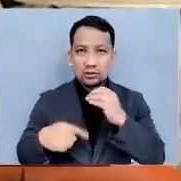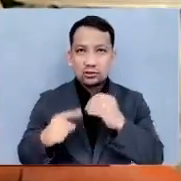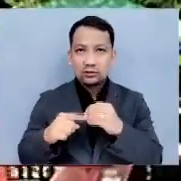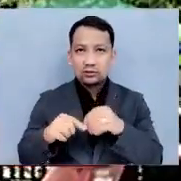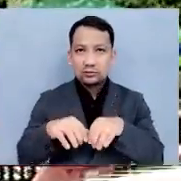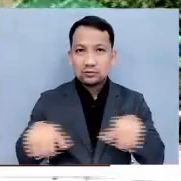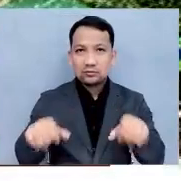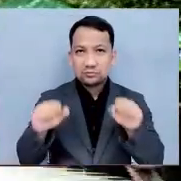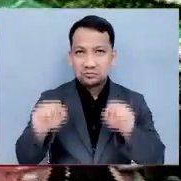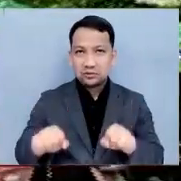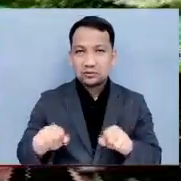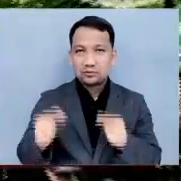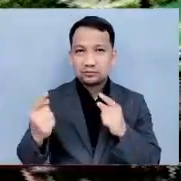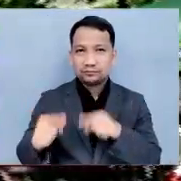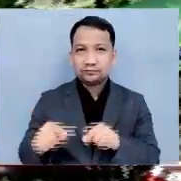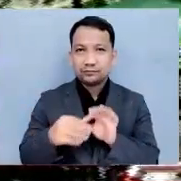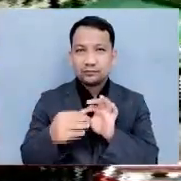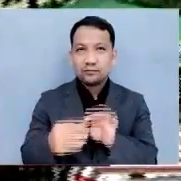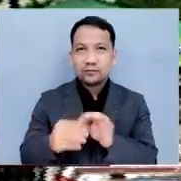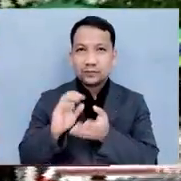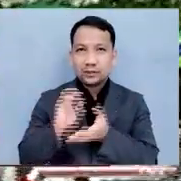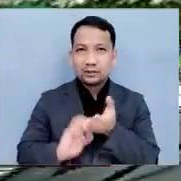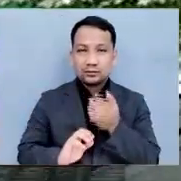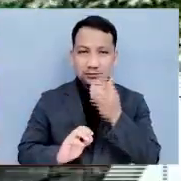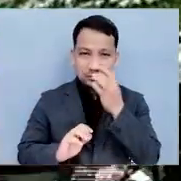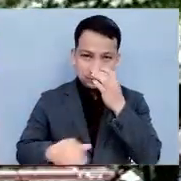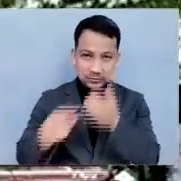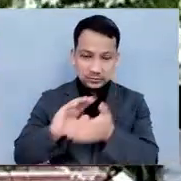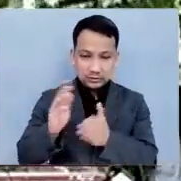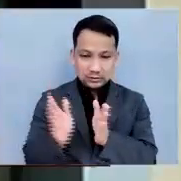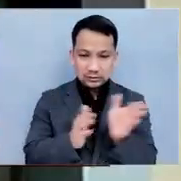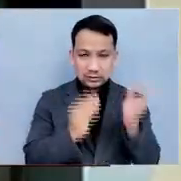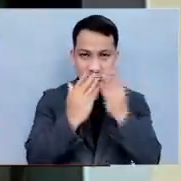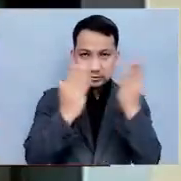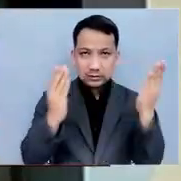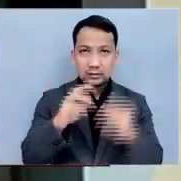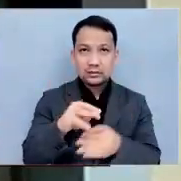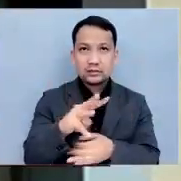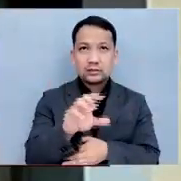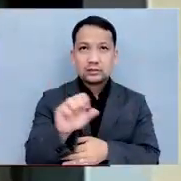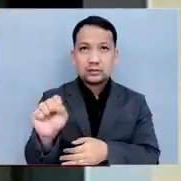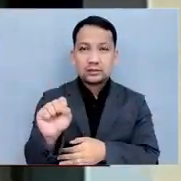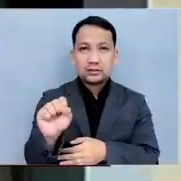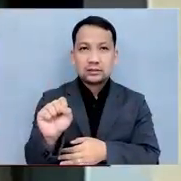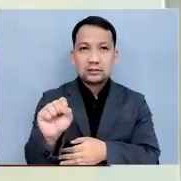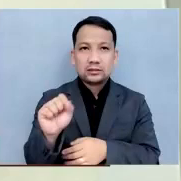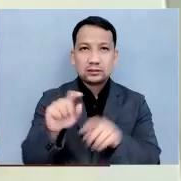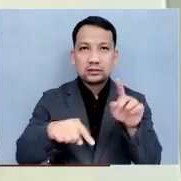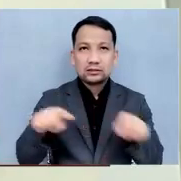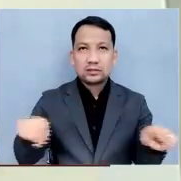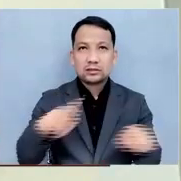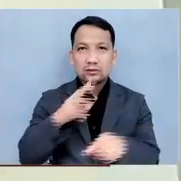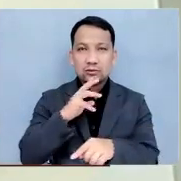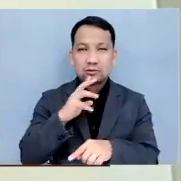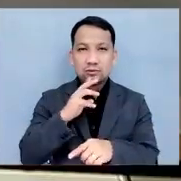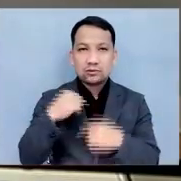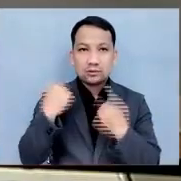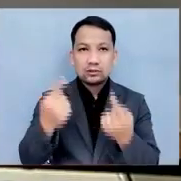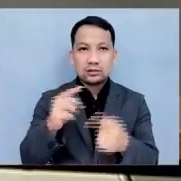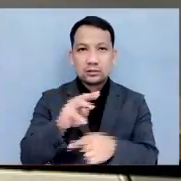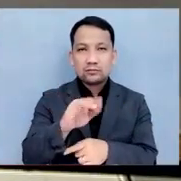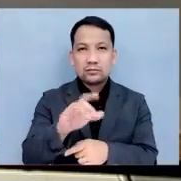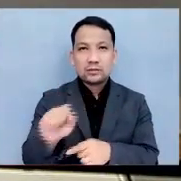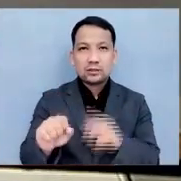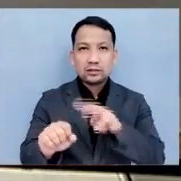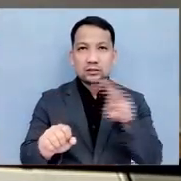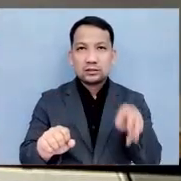namin. Nangyari ang bawas alokasyon sa gitna ng planong paghihigpit ng MWSS sa mga ipatutupad na water interruption ng Maynilad at Manila